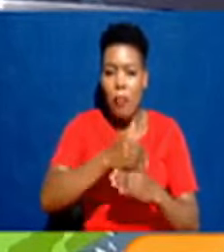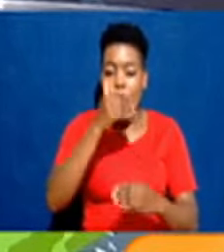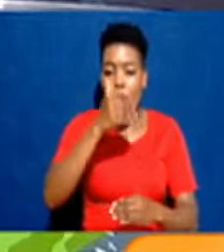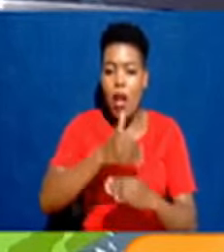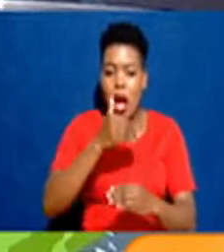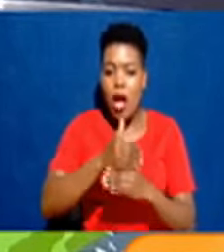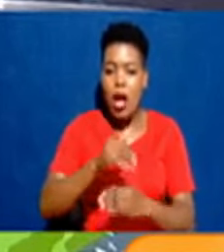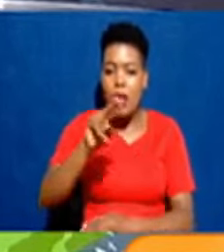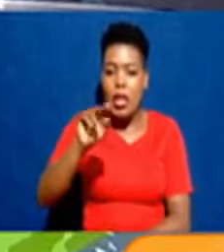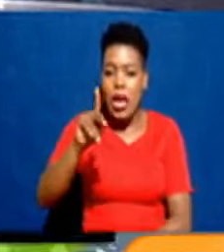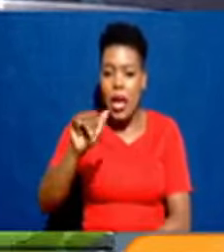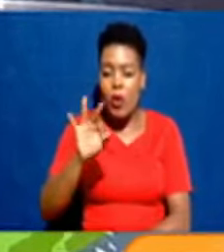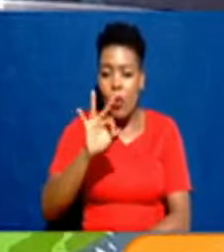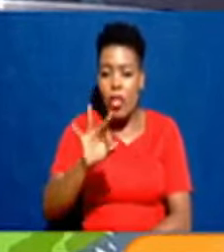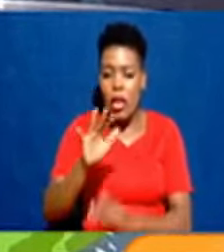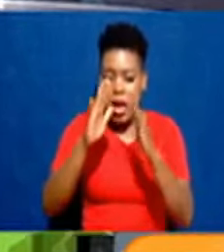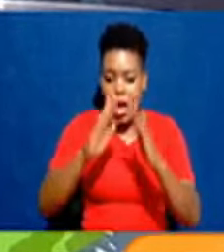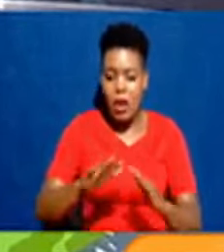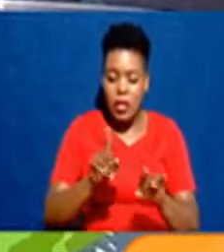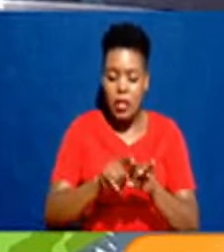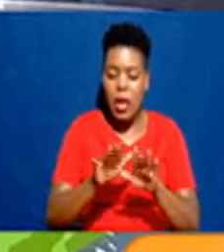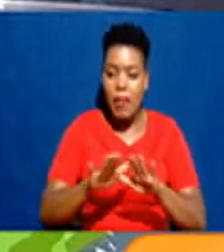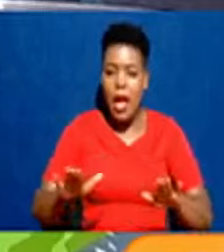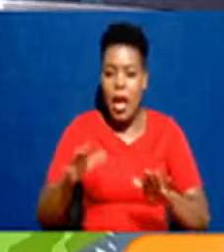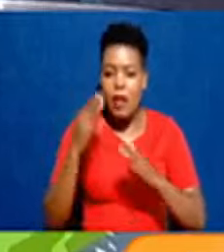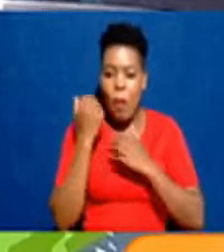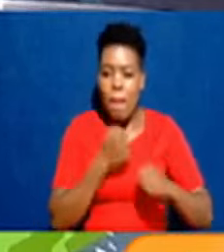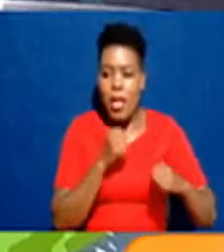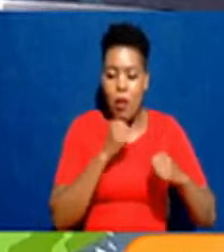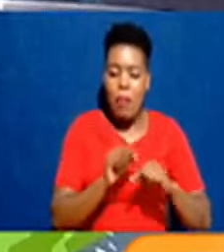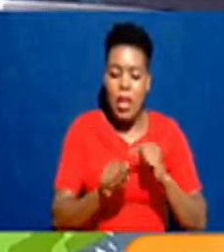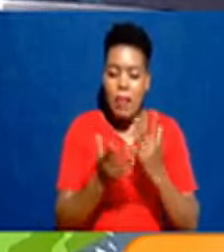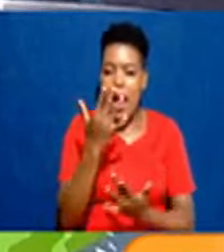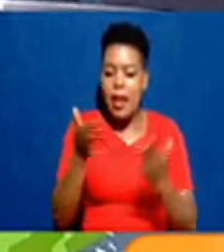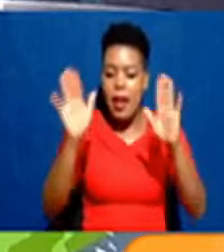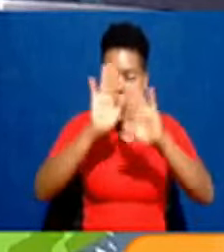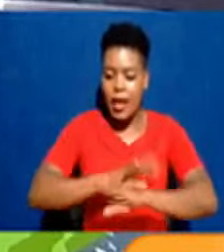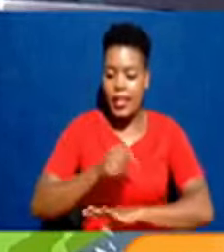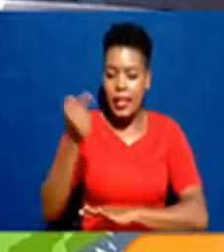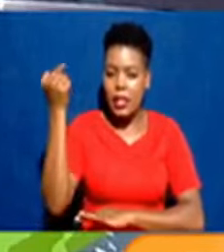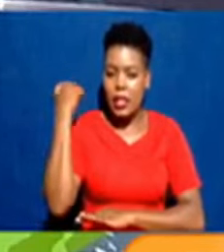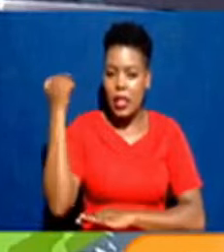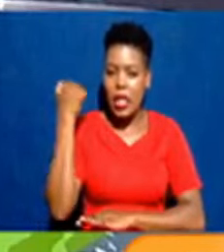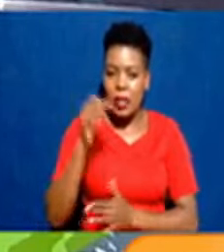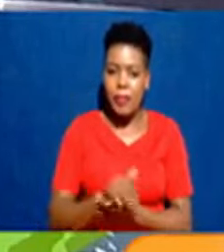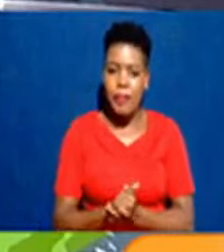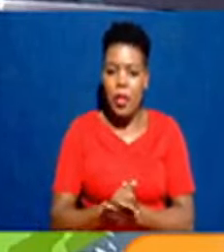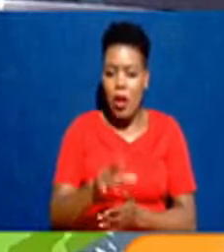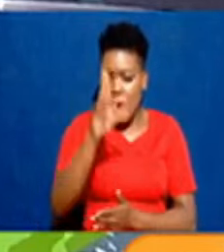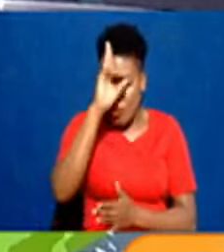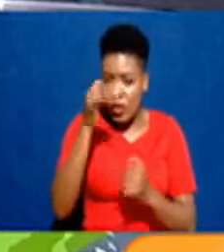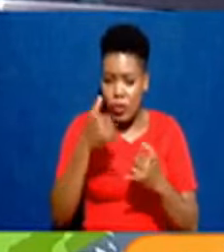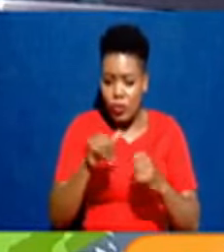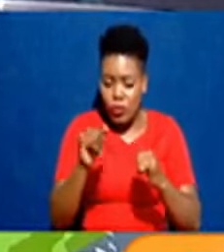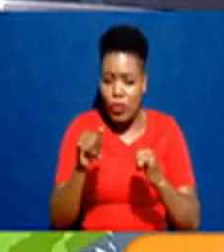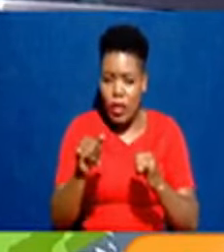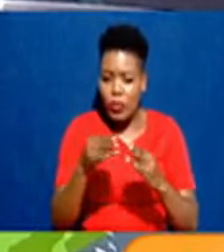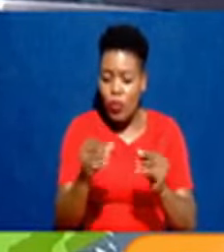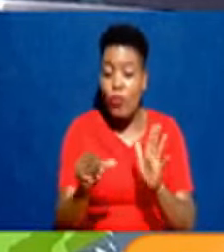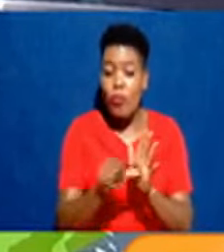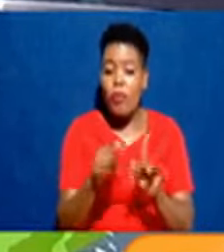Nkaararo. Nyumba tatu na mashamba ya miwa pia zimeteketezwa usiku wa kuamkia leo licha ya polisi kushika doria.